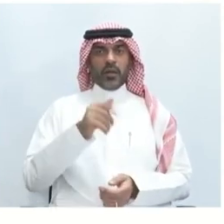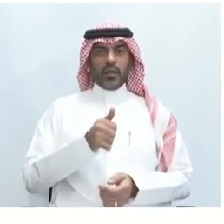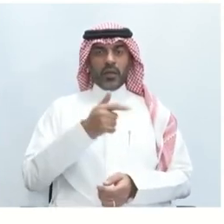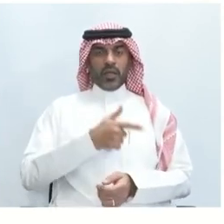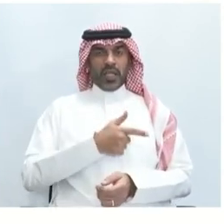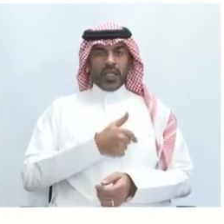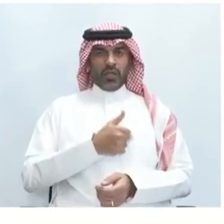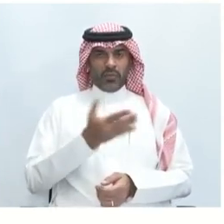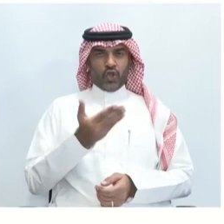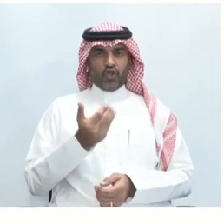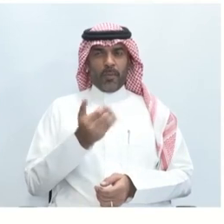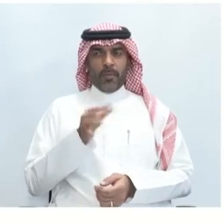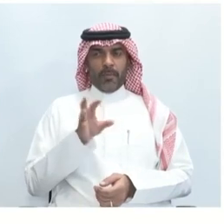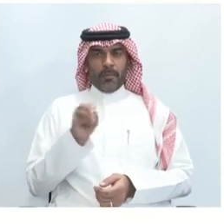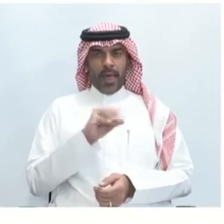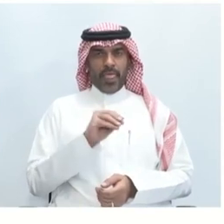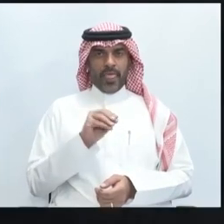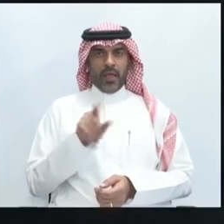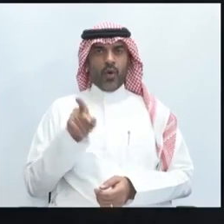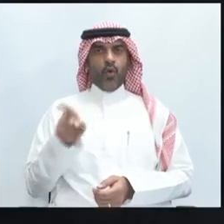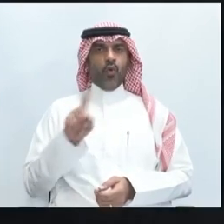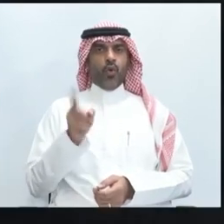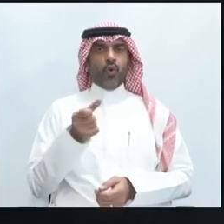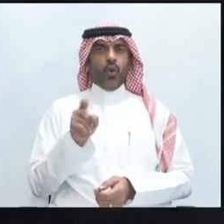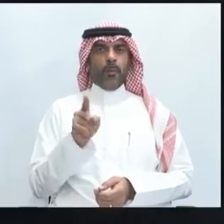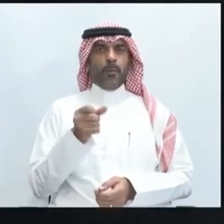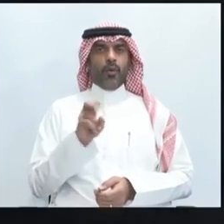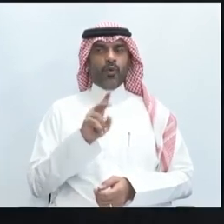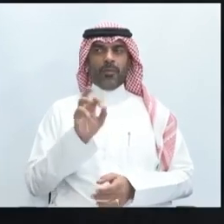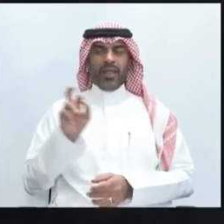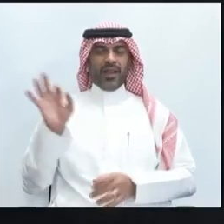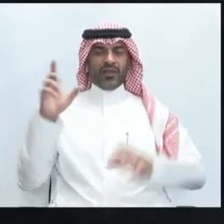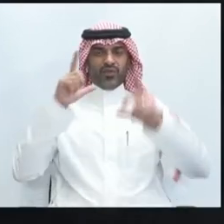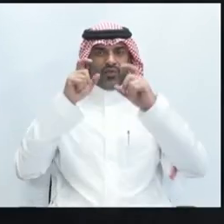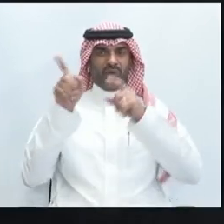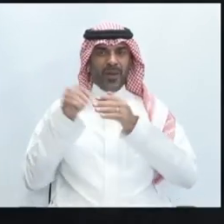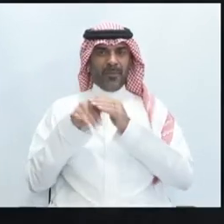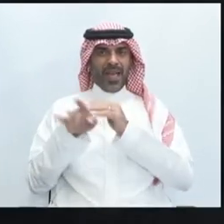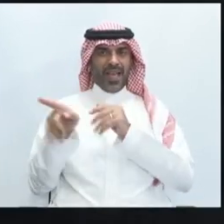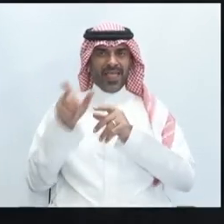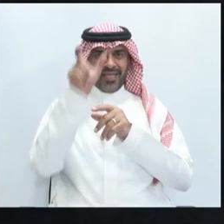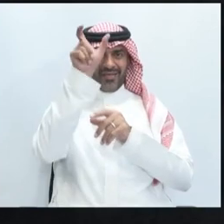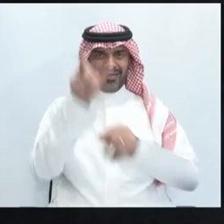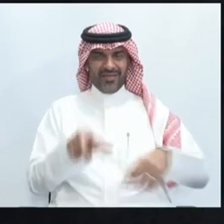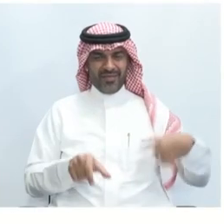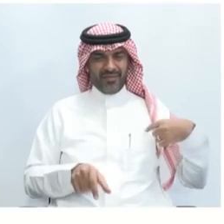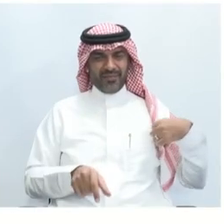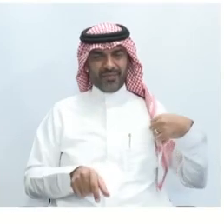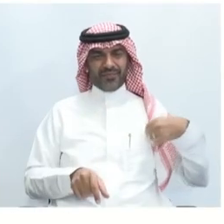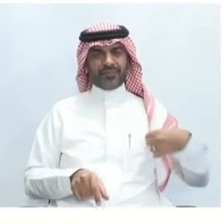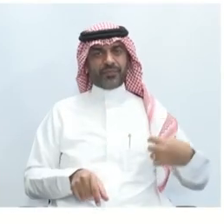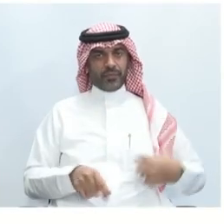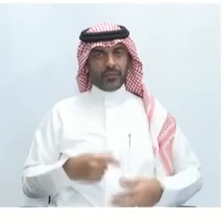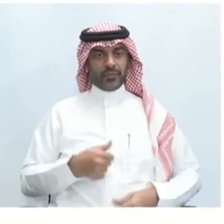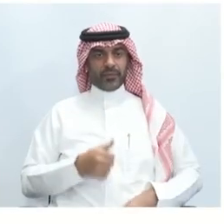بعض الاجهزه التي تعتبر روبوتات لاحظوا مثل الجهاز الخاص بالبيع نعم عاده